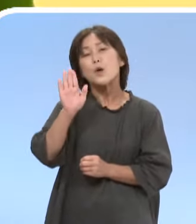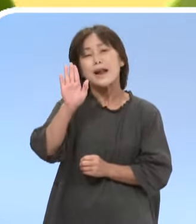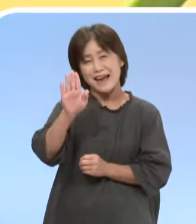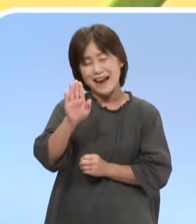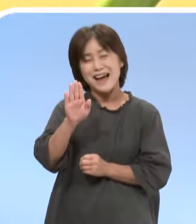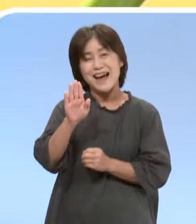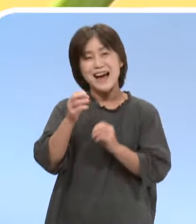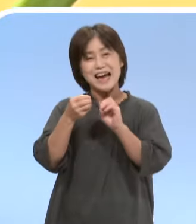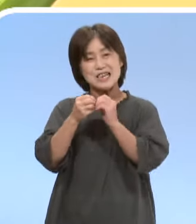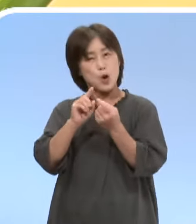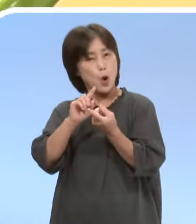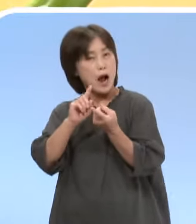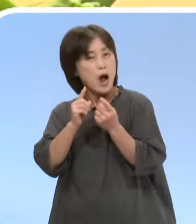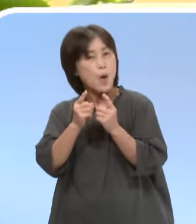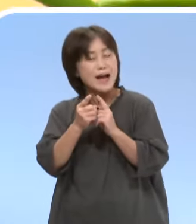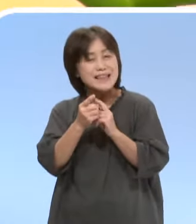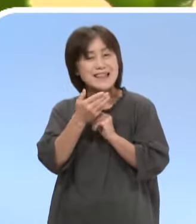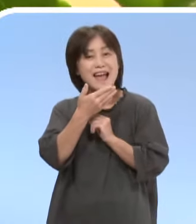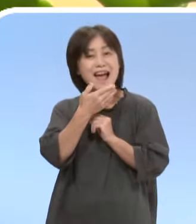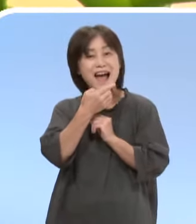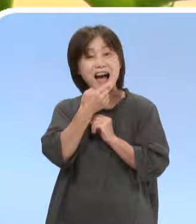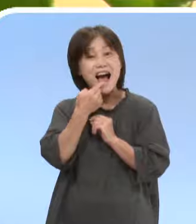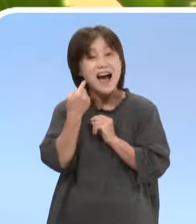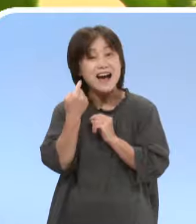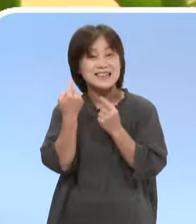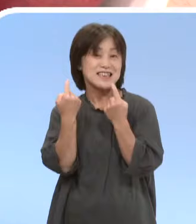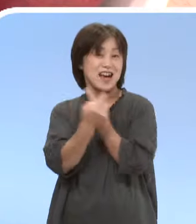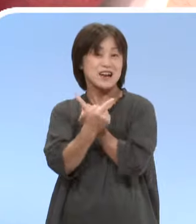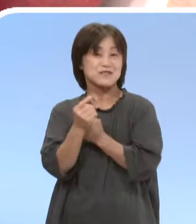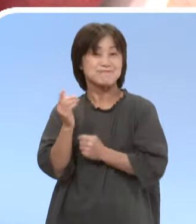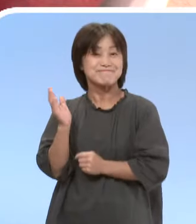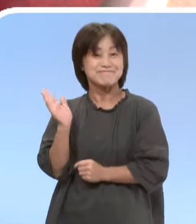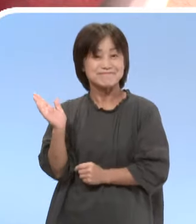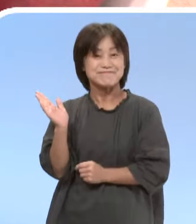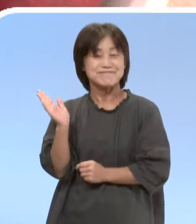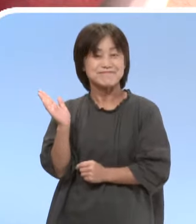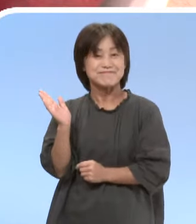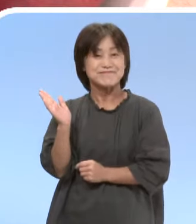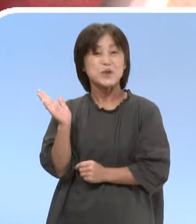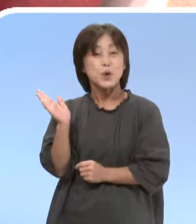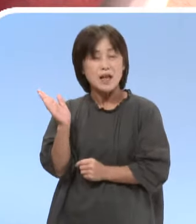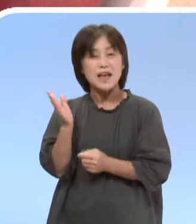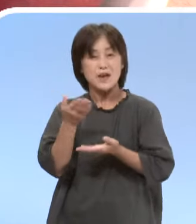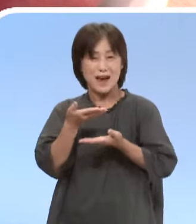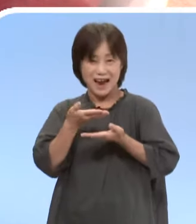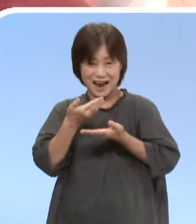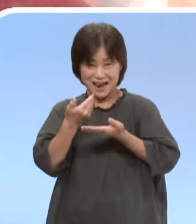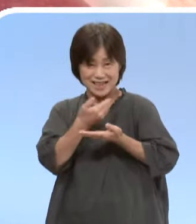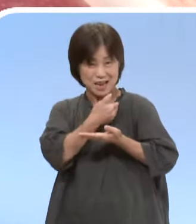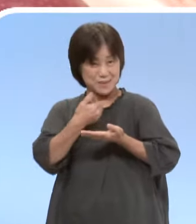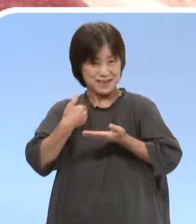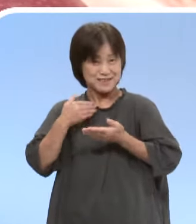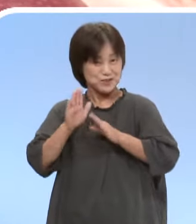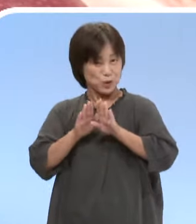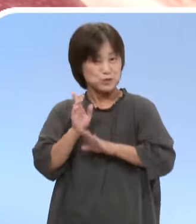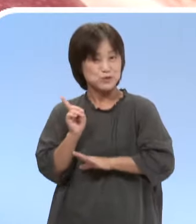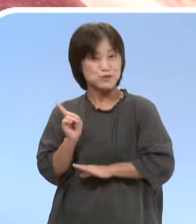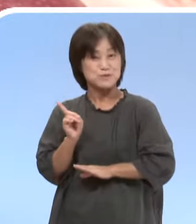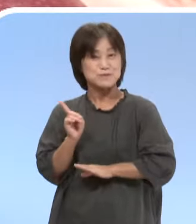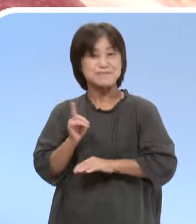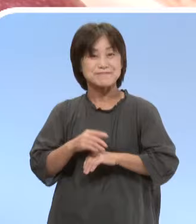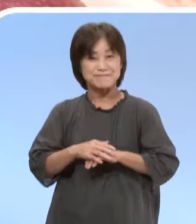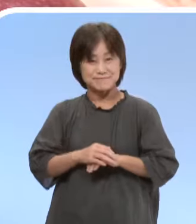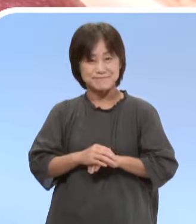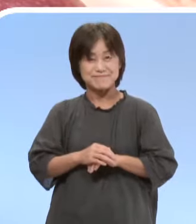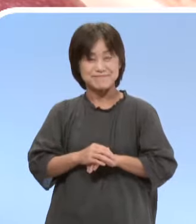これがこれから完熟していきまして実が赤くなっていく。 こちらが完熟していい色合いになった